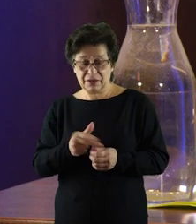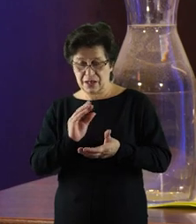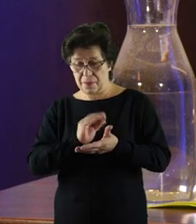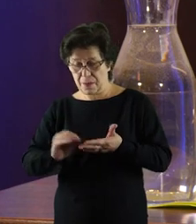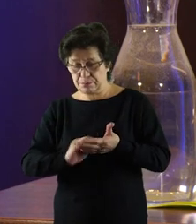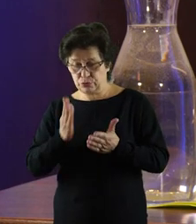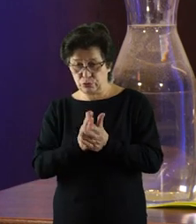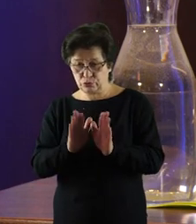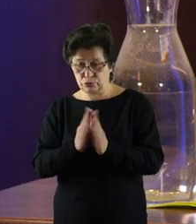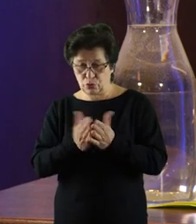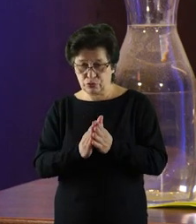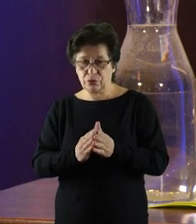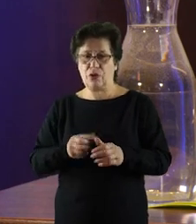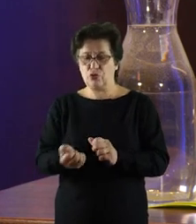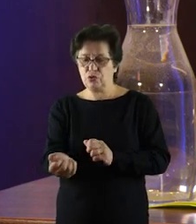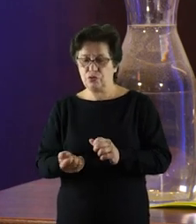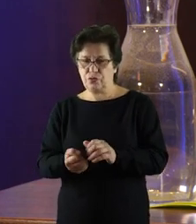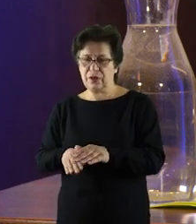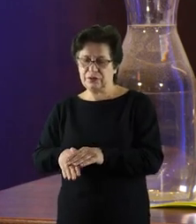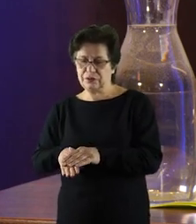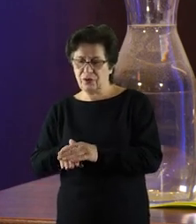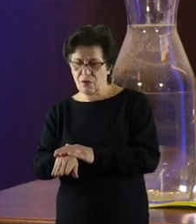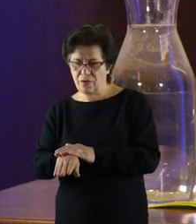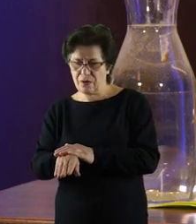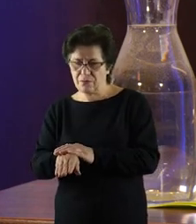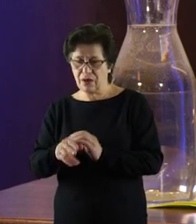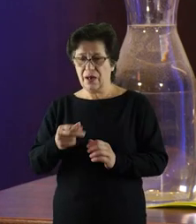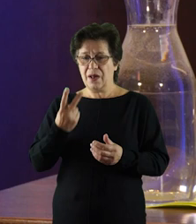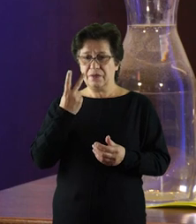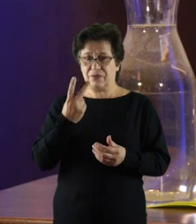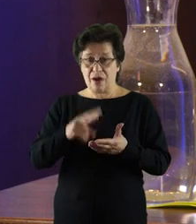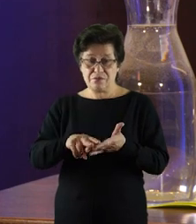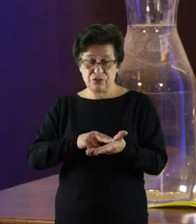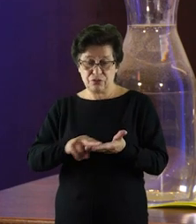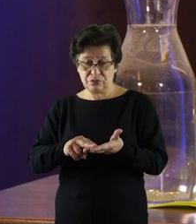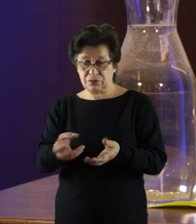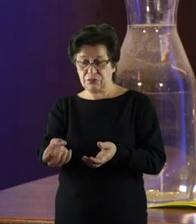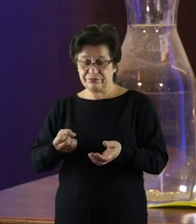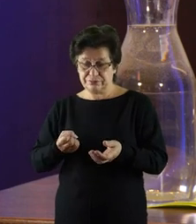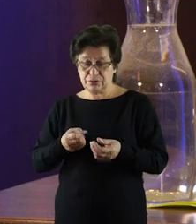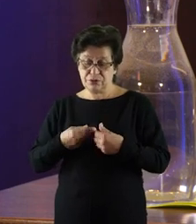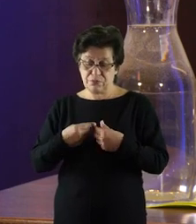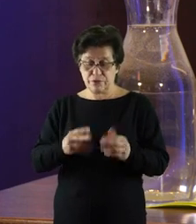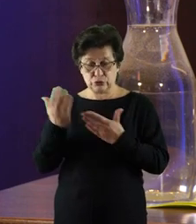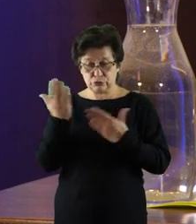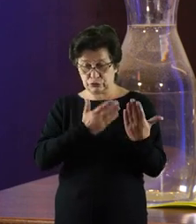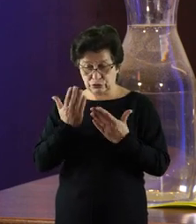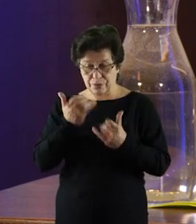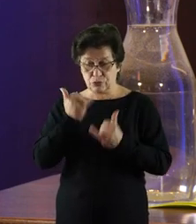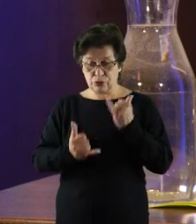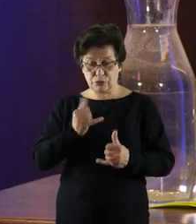do tak zwanej szuflady i po 2 miesiącach czytam. Jeśli ona mi się podoba, no to oczywiście ofiarowuję